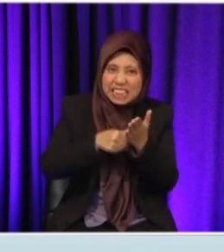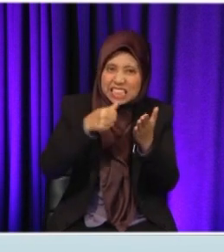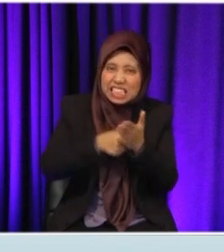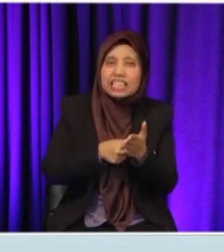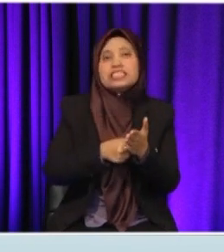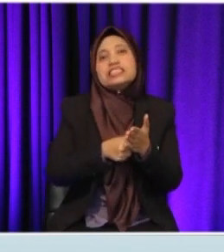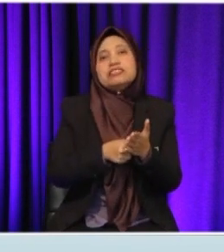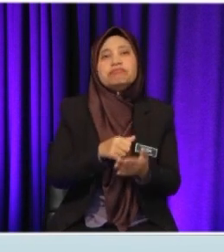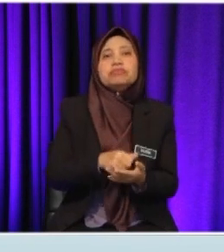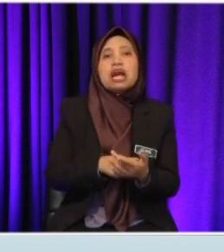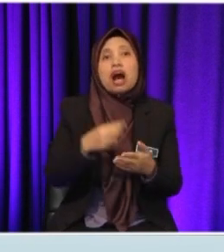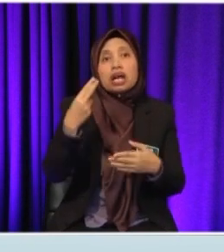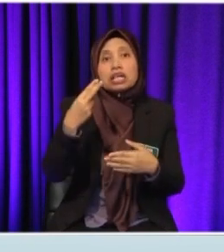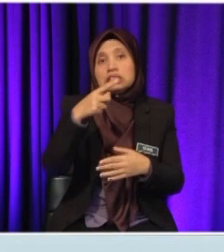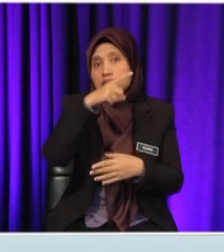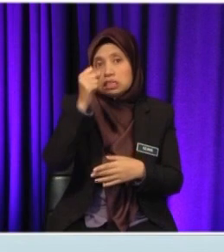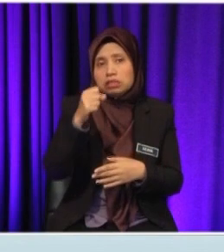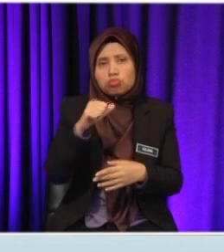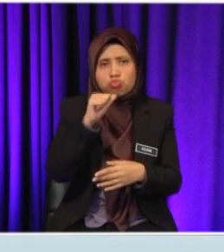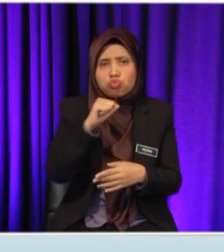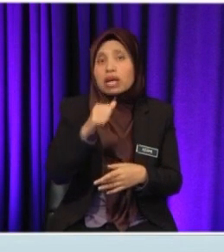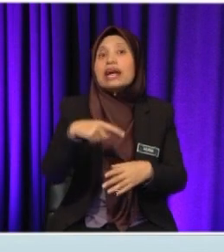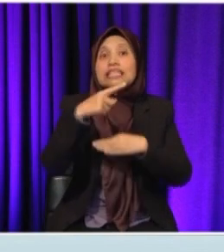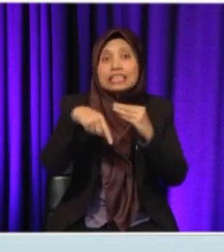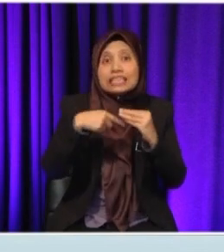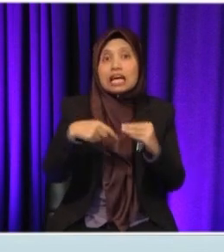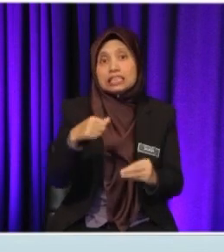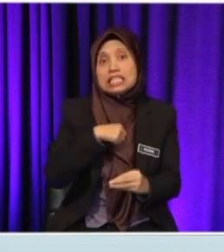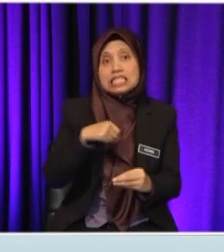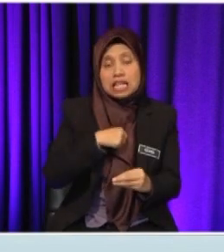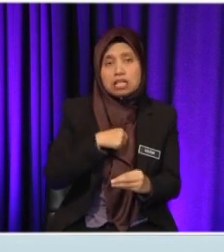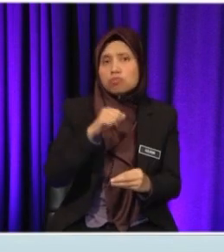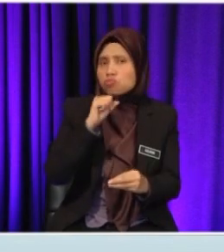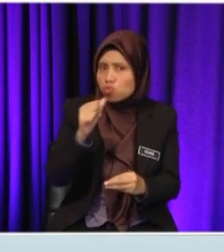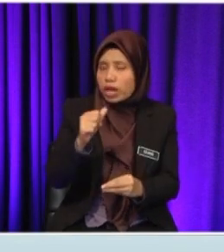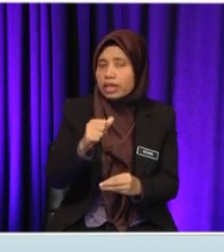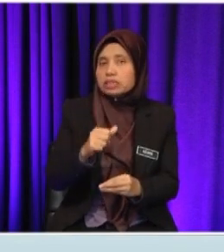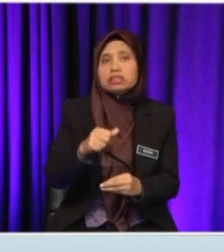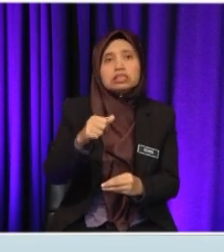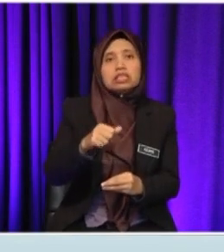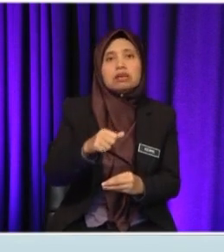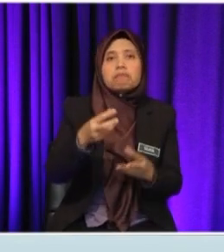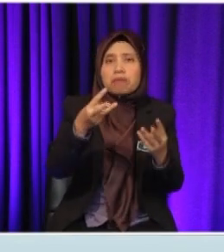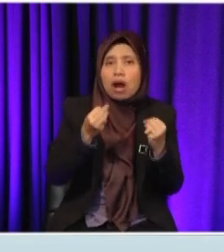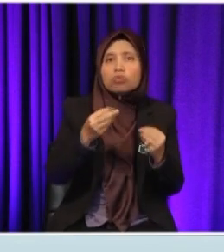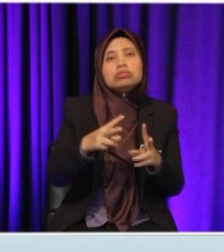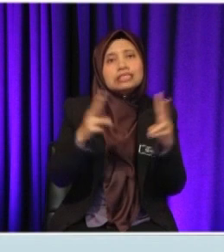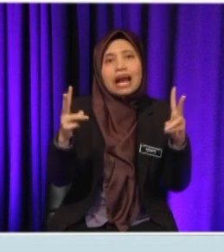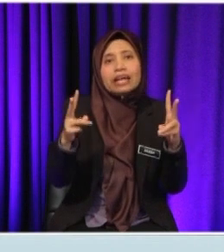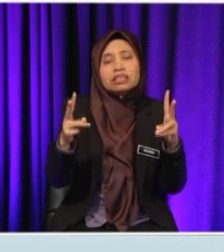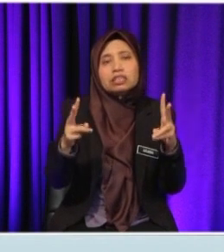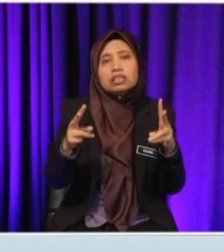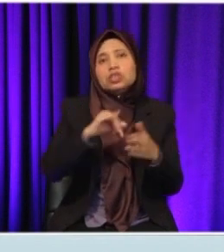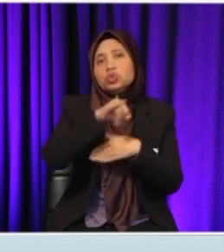perlu juga ditekankan di sini. Hal ini bukan tentang diri saya semata-mata. Bukan kerana ingin sangat